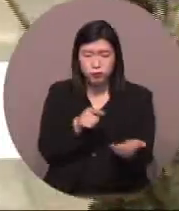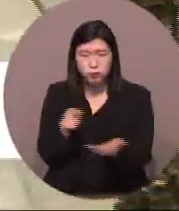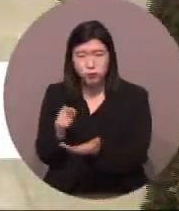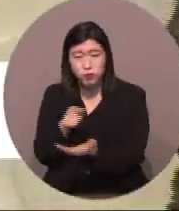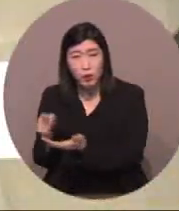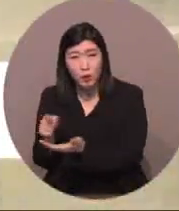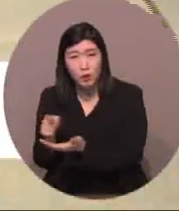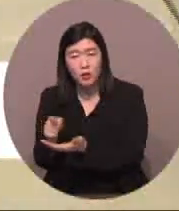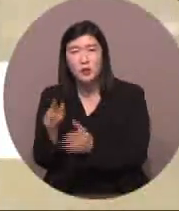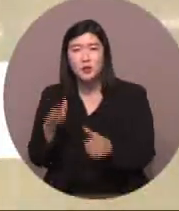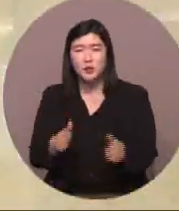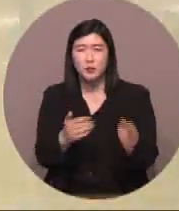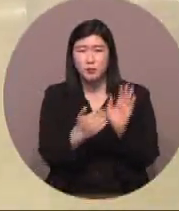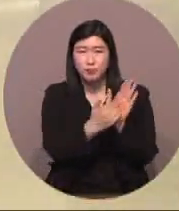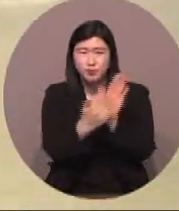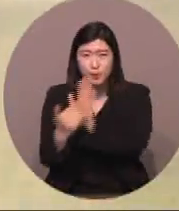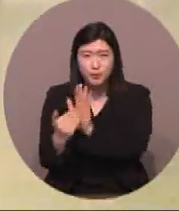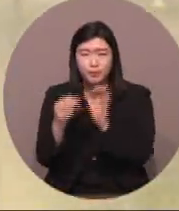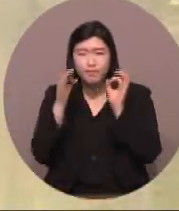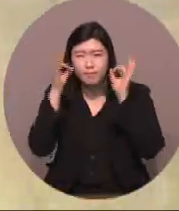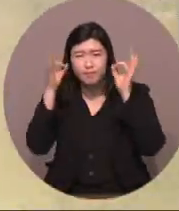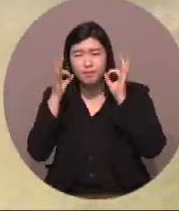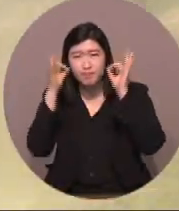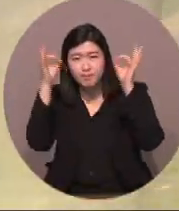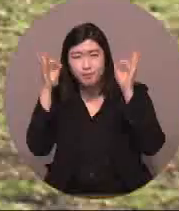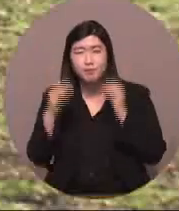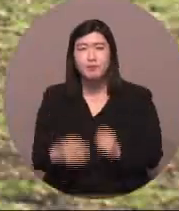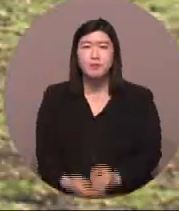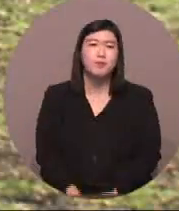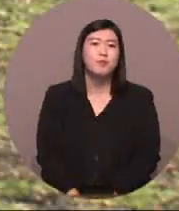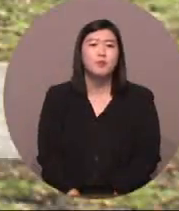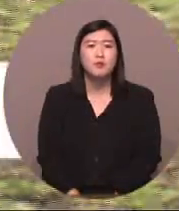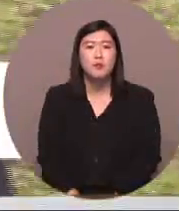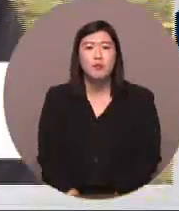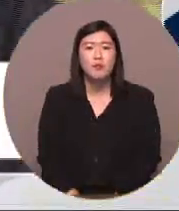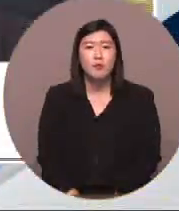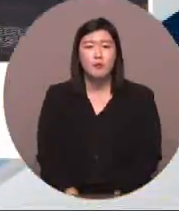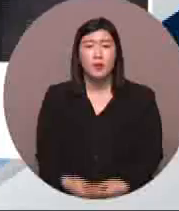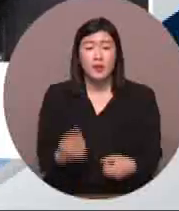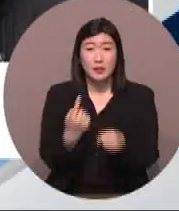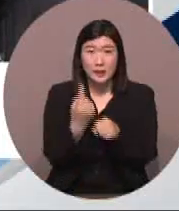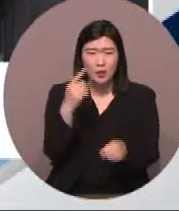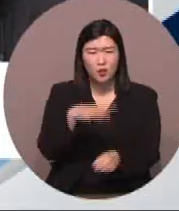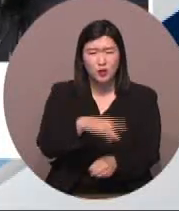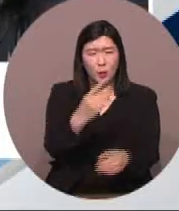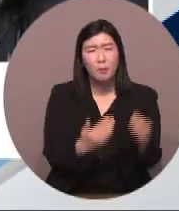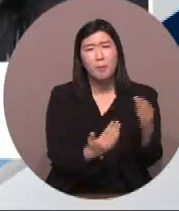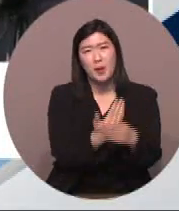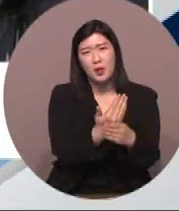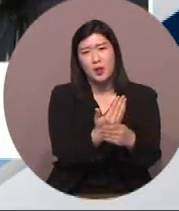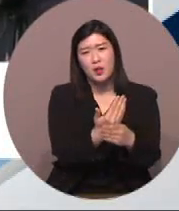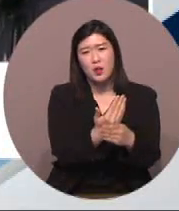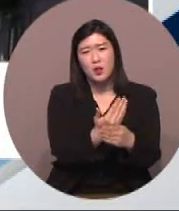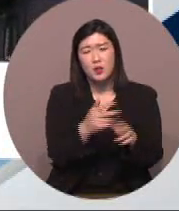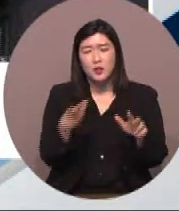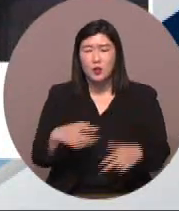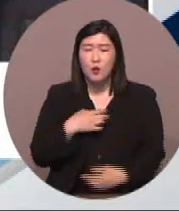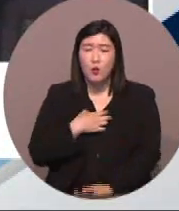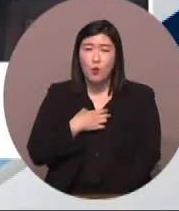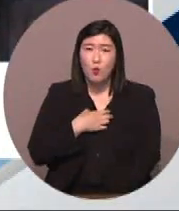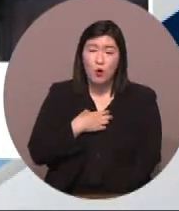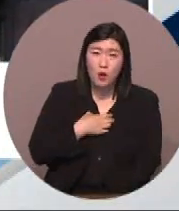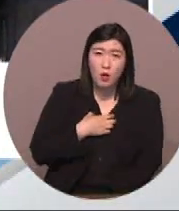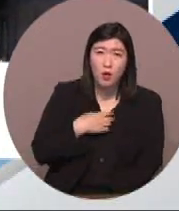어느 때보다 당제 신경을 쓰고 있습니다 공연부터 이제 처음으로 발생했어요 문제의 걱정이에요 왜 너무